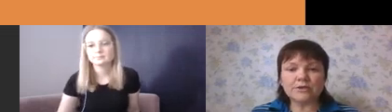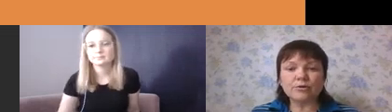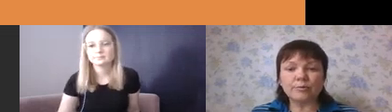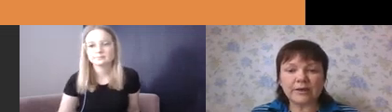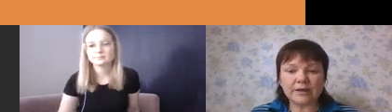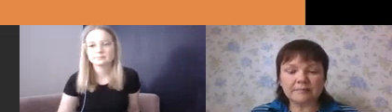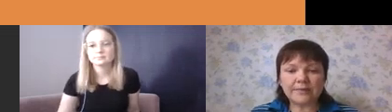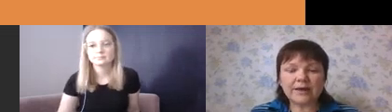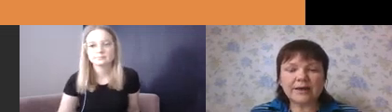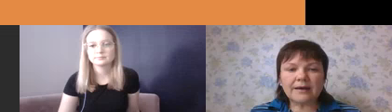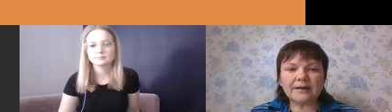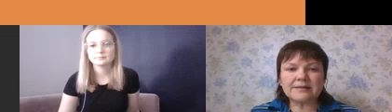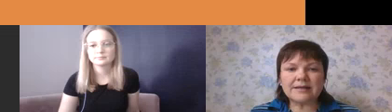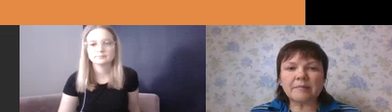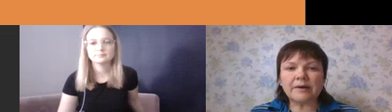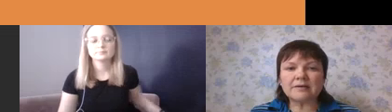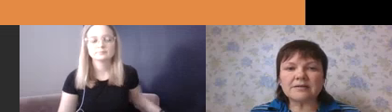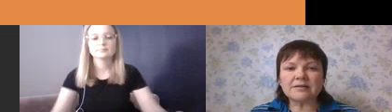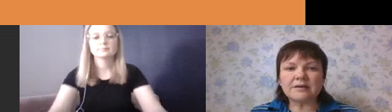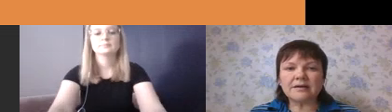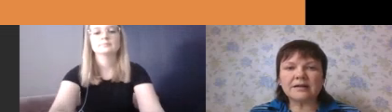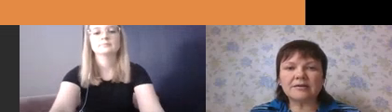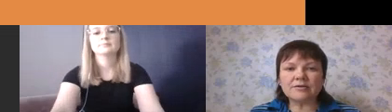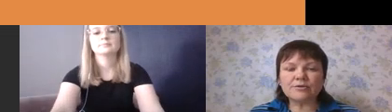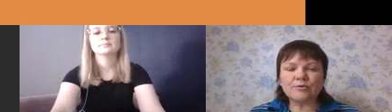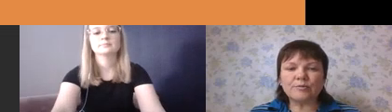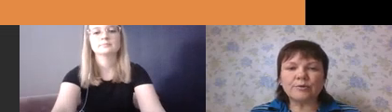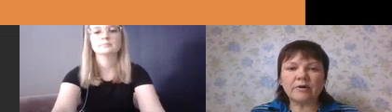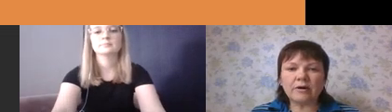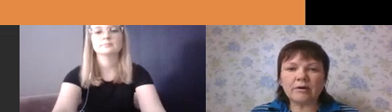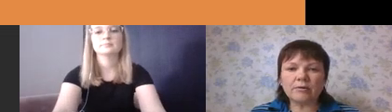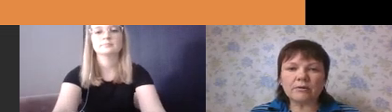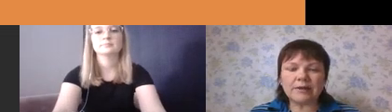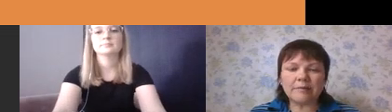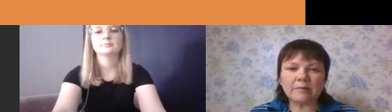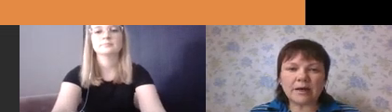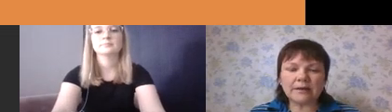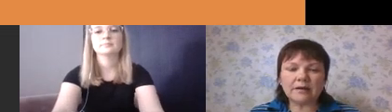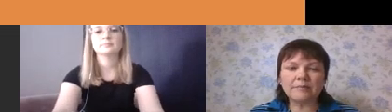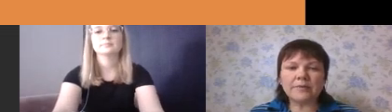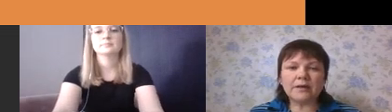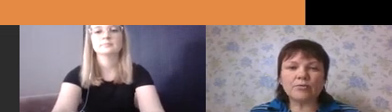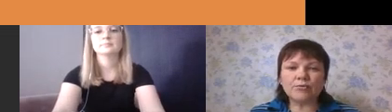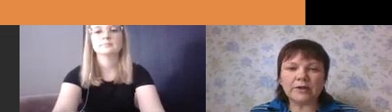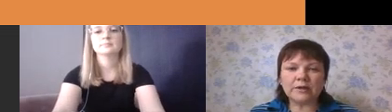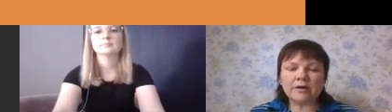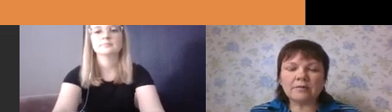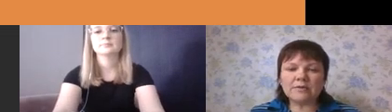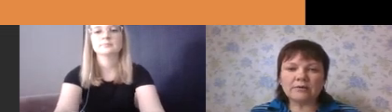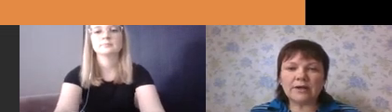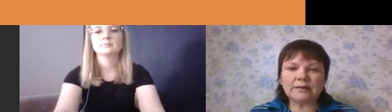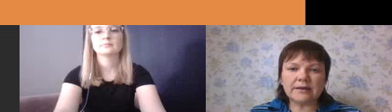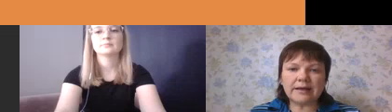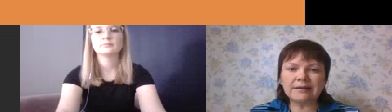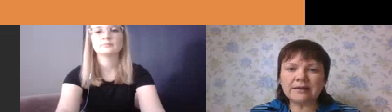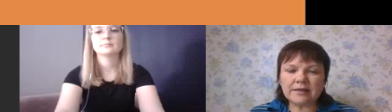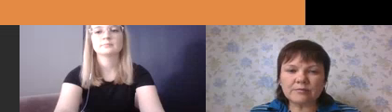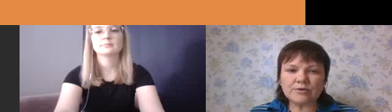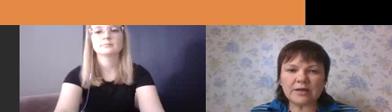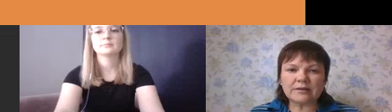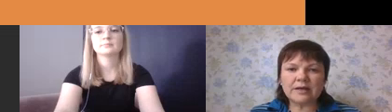ups, ma ei sobigi. Et selle pärast tasub juba varakult läbi mõelda ja uurida, mis on